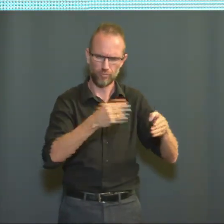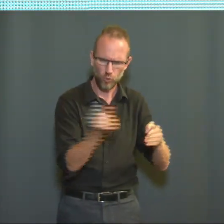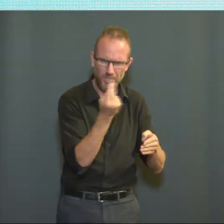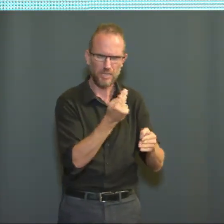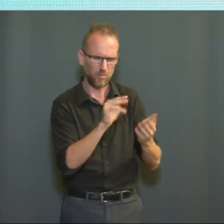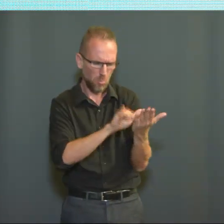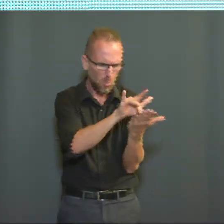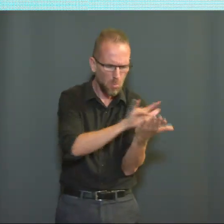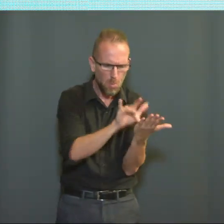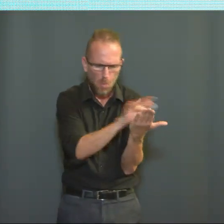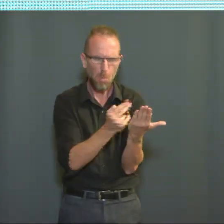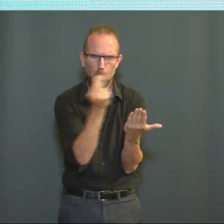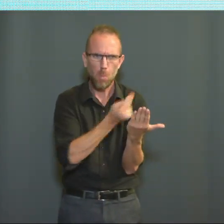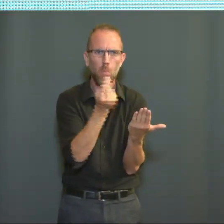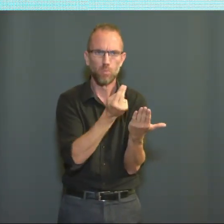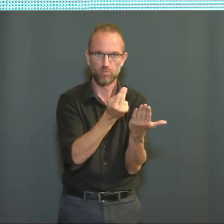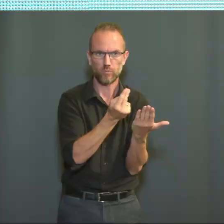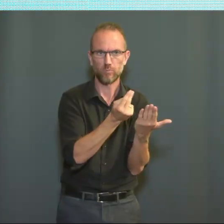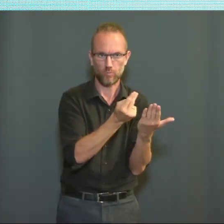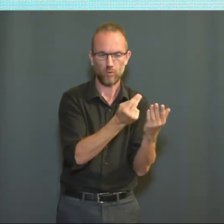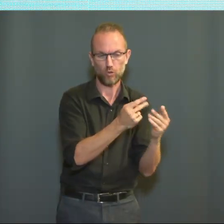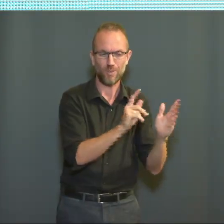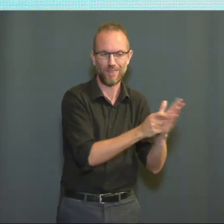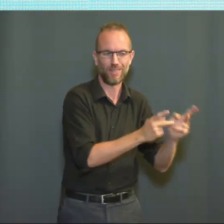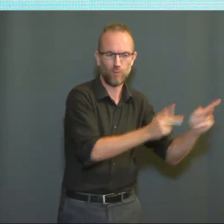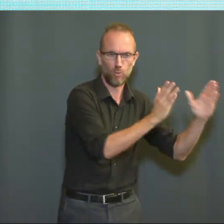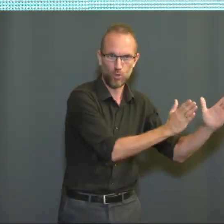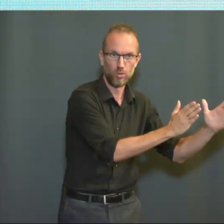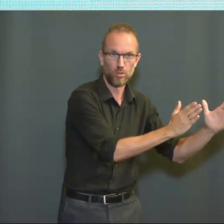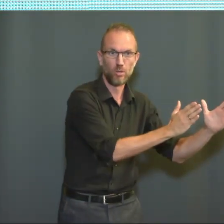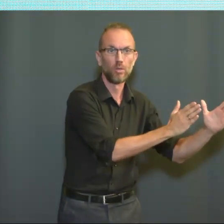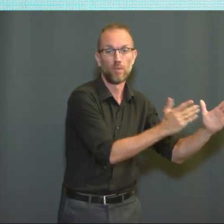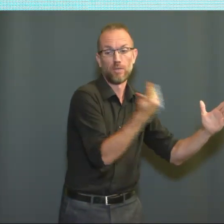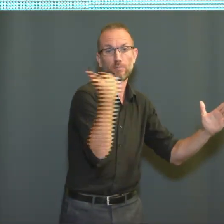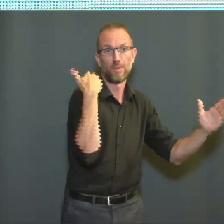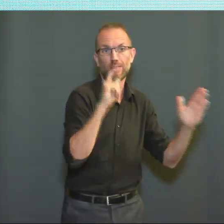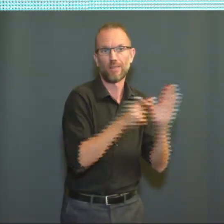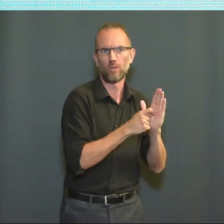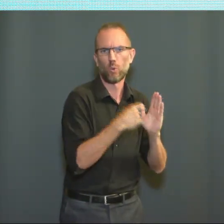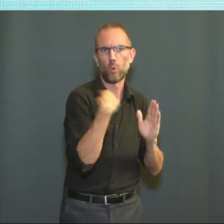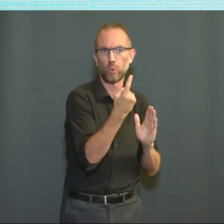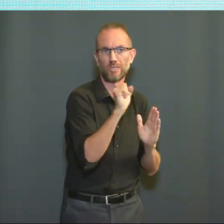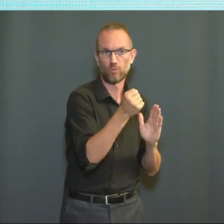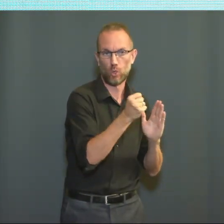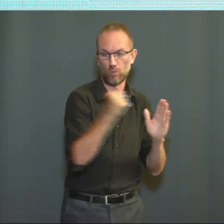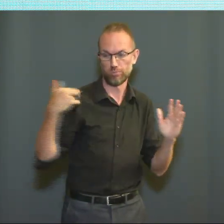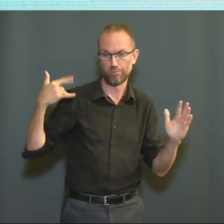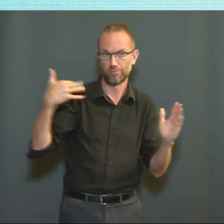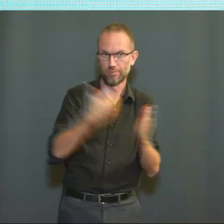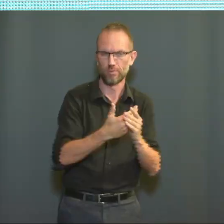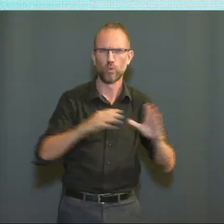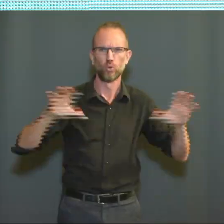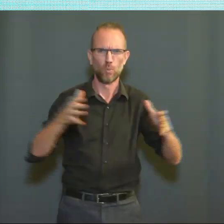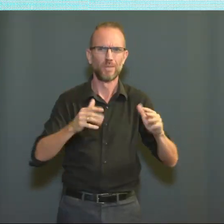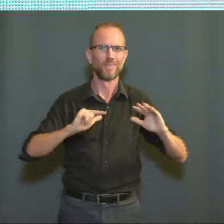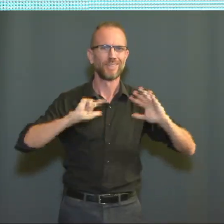000 personnes ont téléchargé l'application depuis son pré-lancement le 11 septembre et l'ont donc utilisée dans